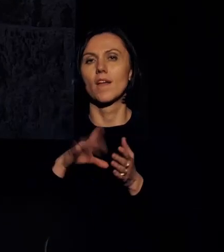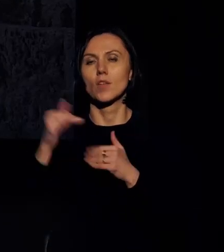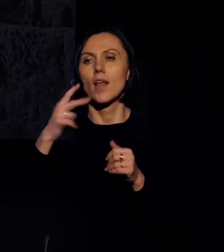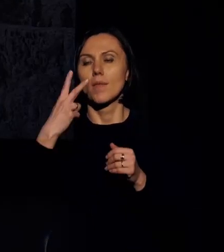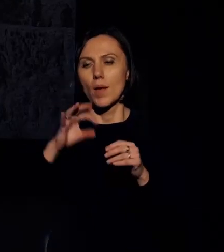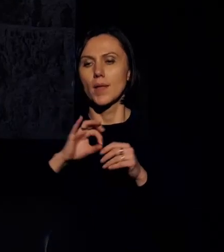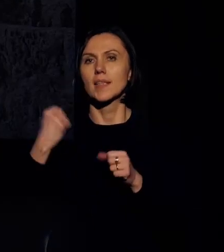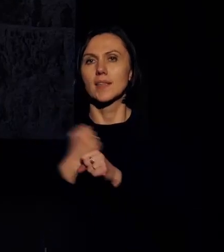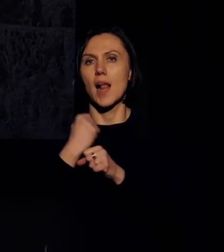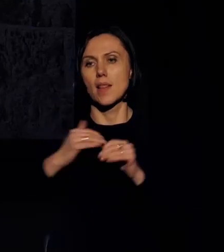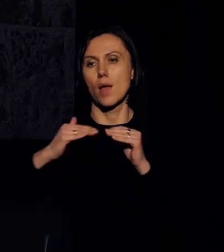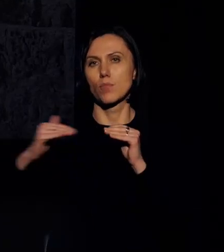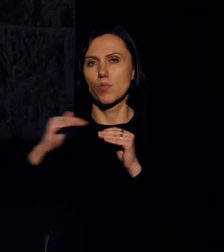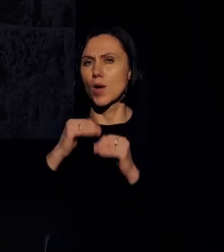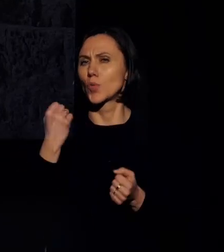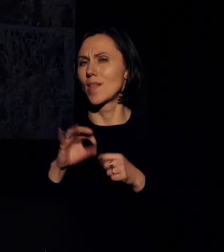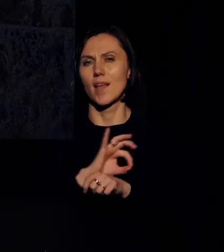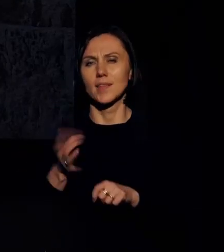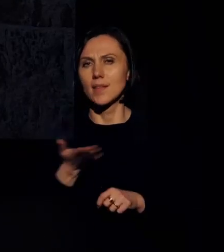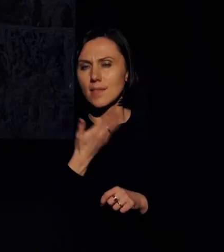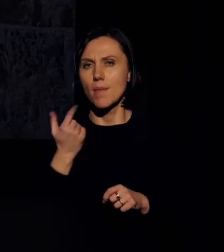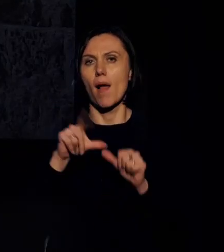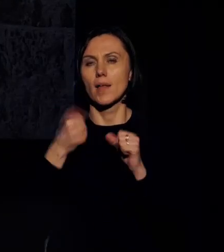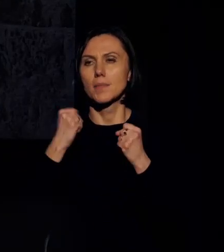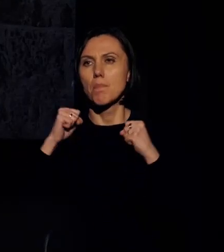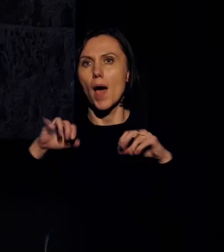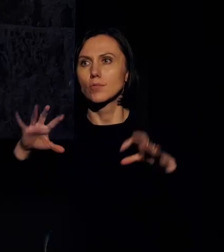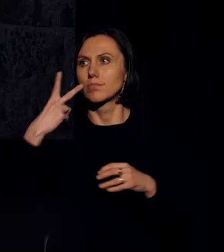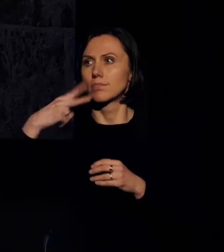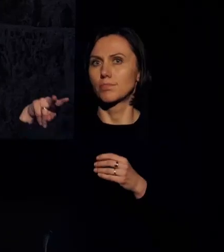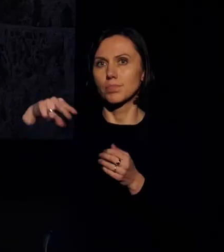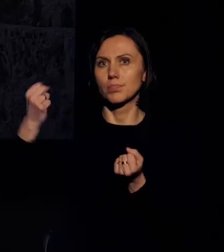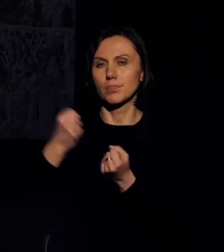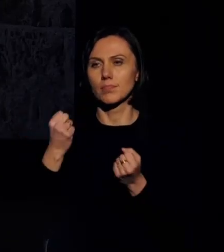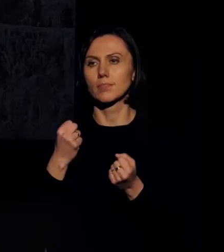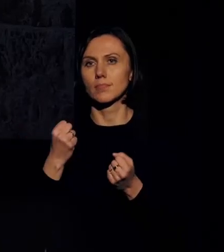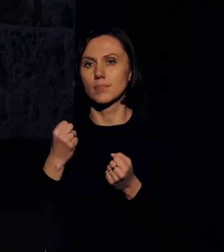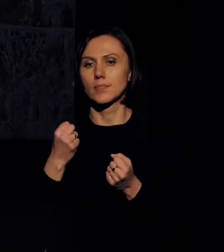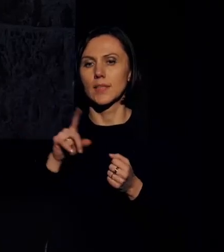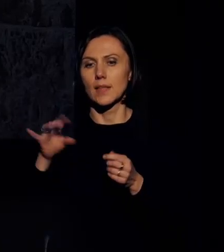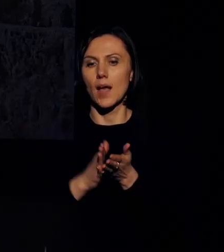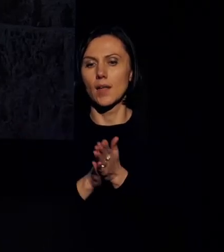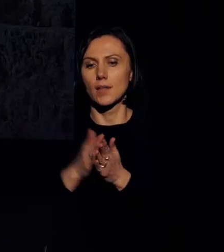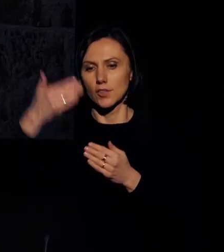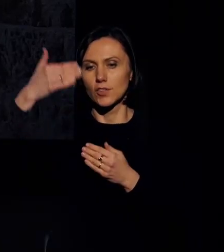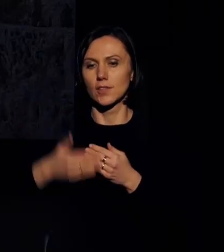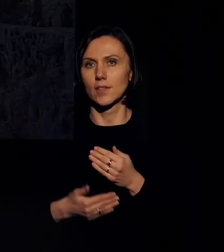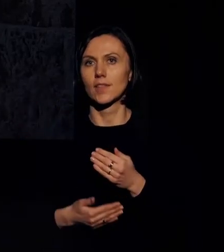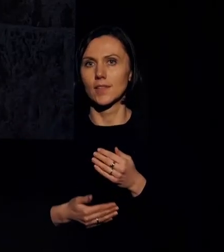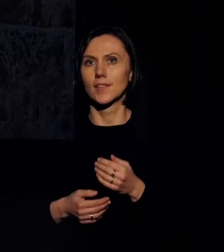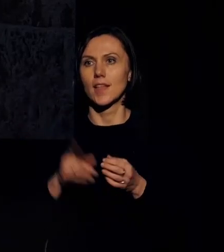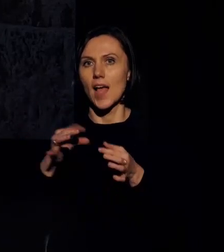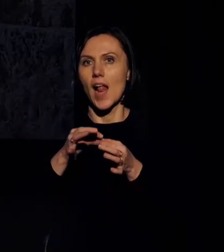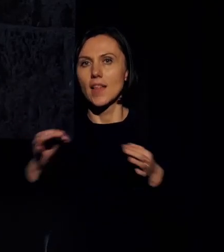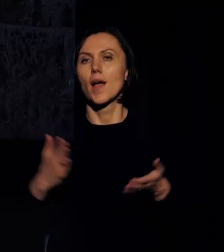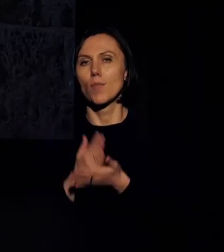półkach. Tutaj trudności technicznych praktycznie nie ma, ale jest ogromna ekspozycja i właśnie ta lina służy do